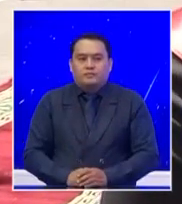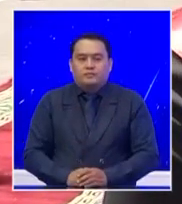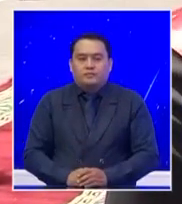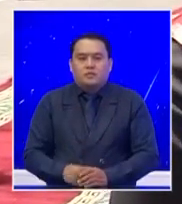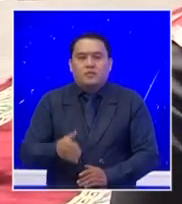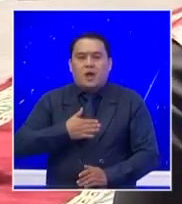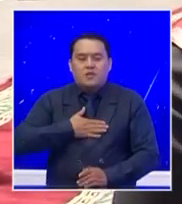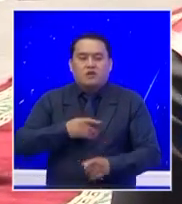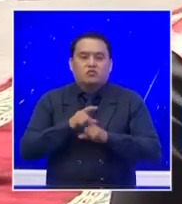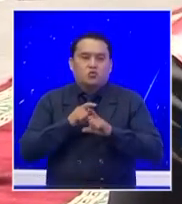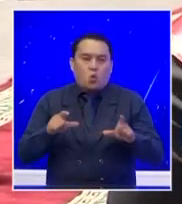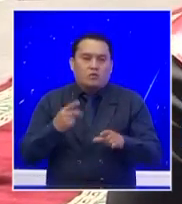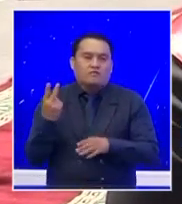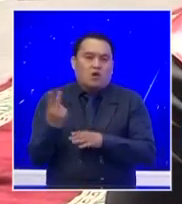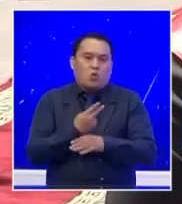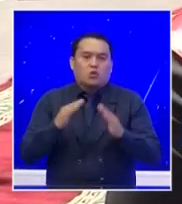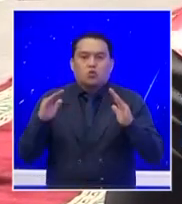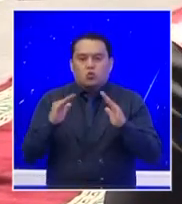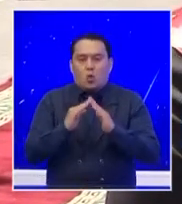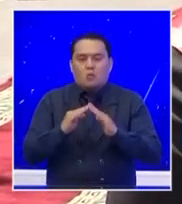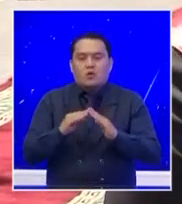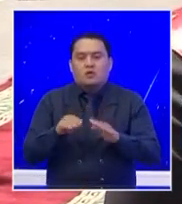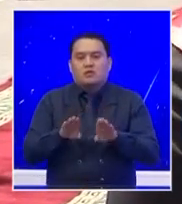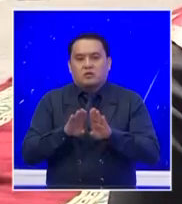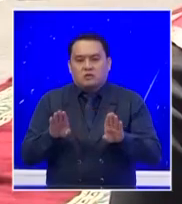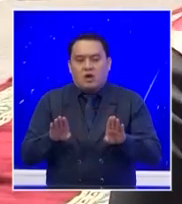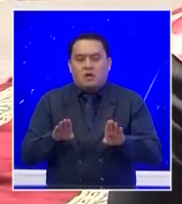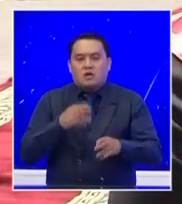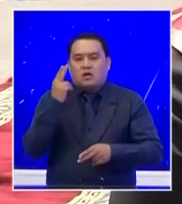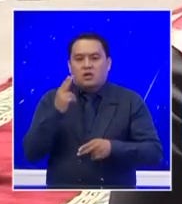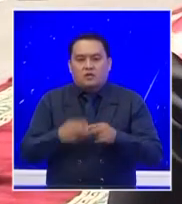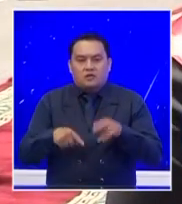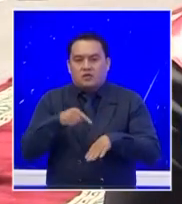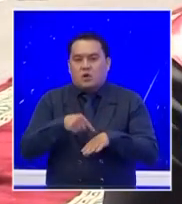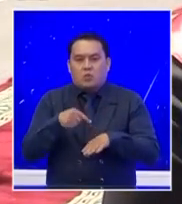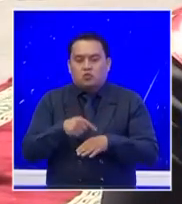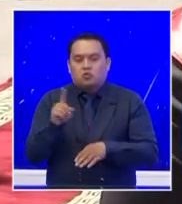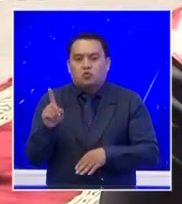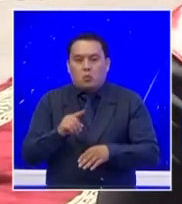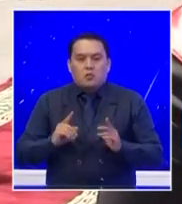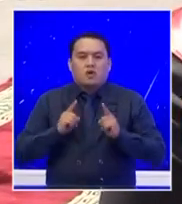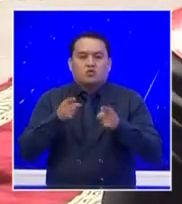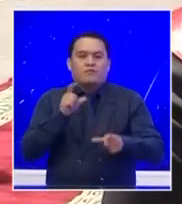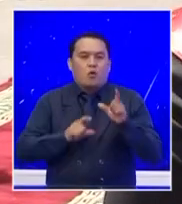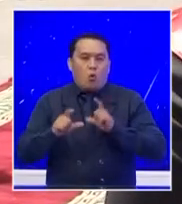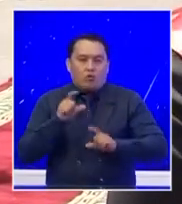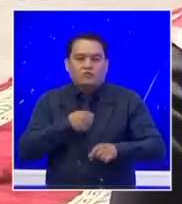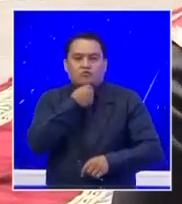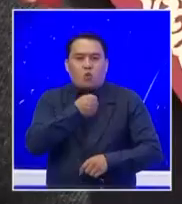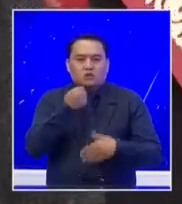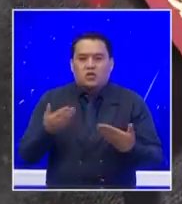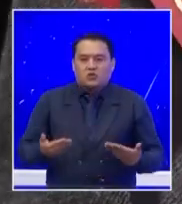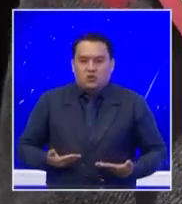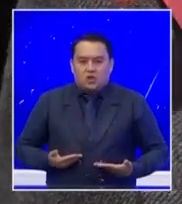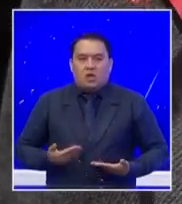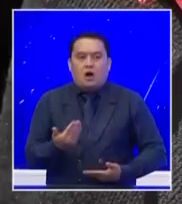Лицей стал для меня вторым домом, и я просто не могу все еще осознать, что мы заканчиваем школу. Впереди нас ждут экзамены, поступление в вузы и в целом взрослая жизнь.